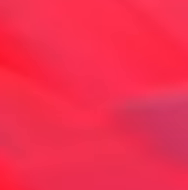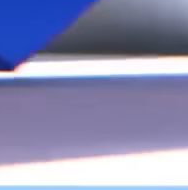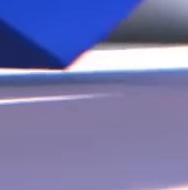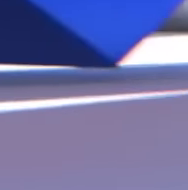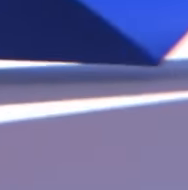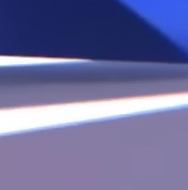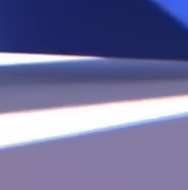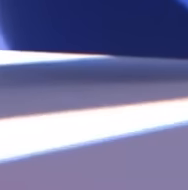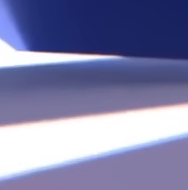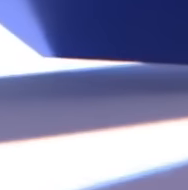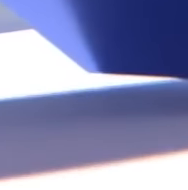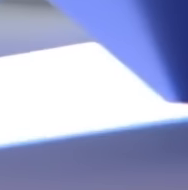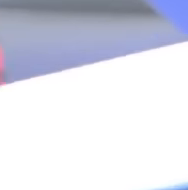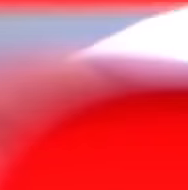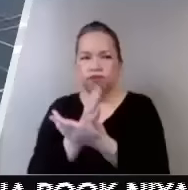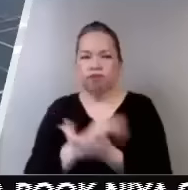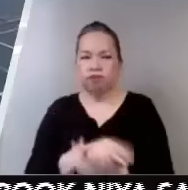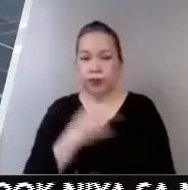Tima.